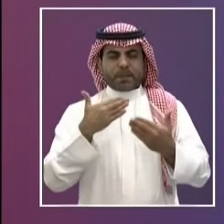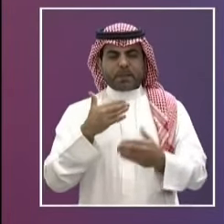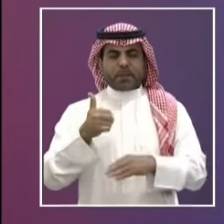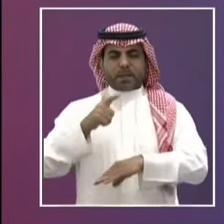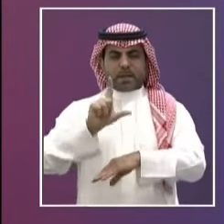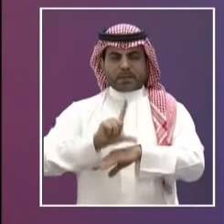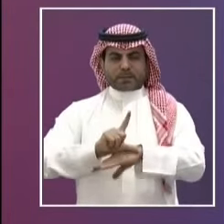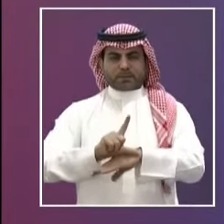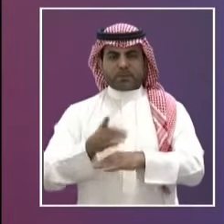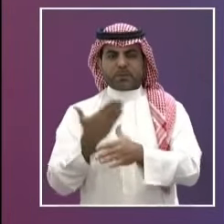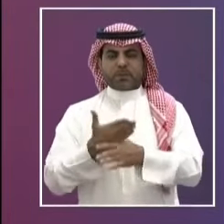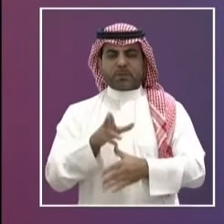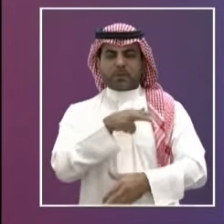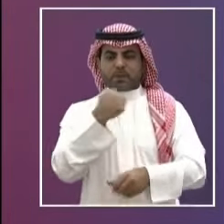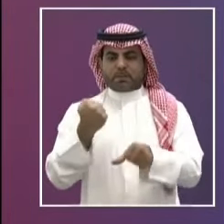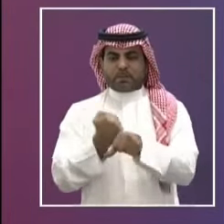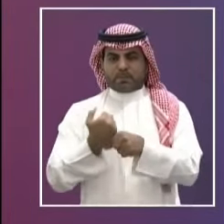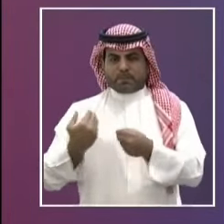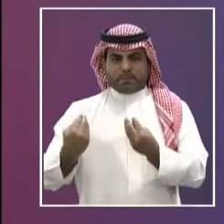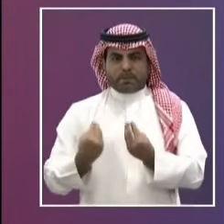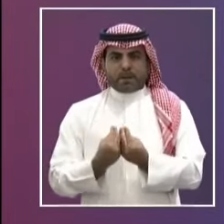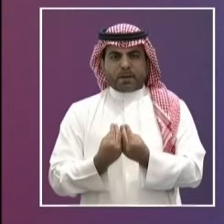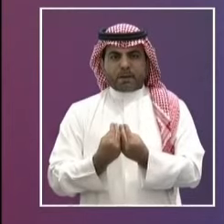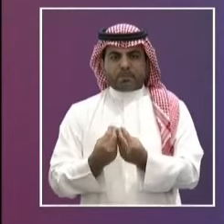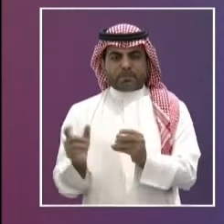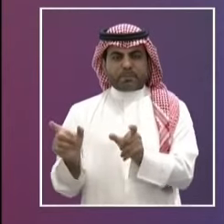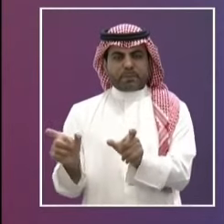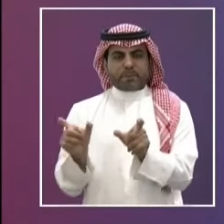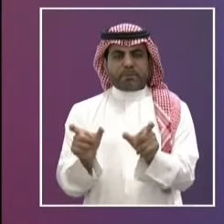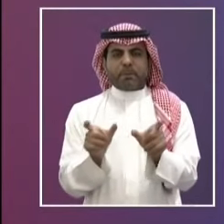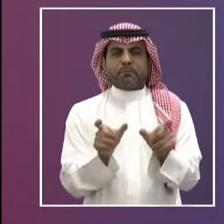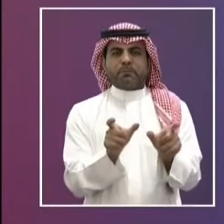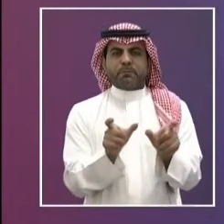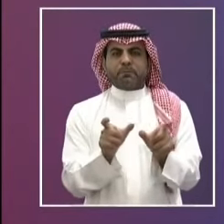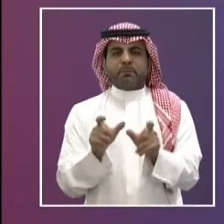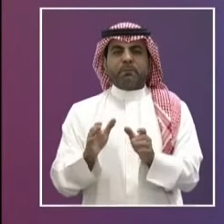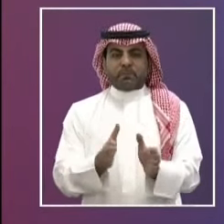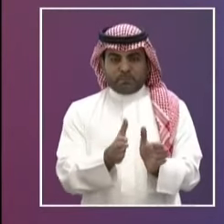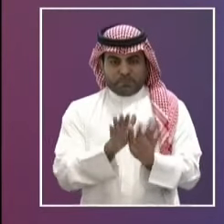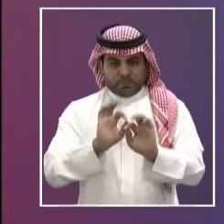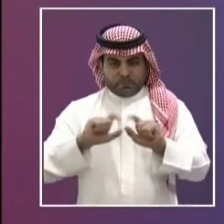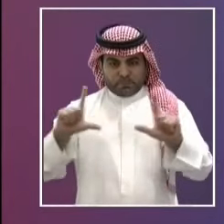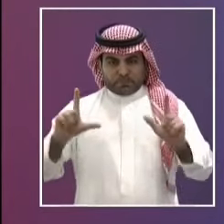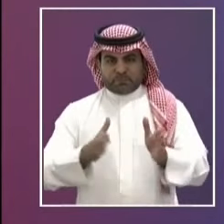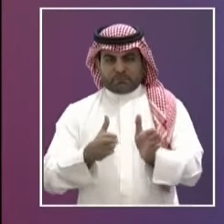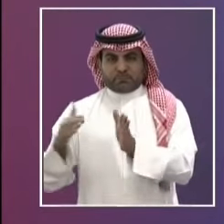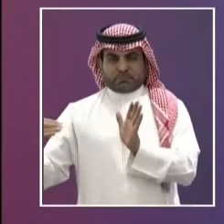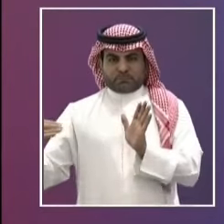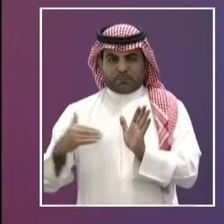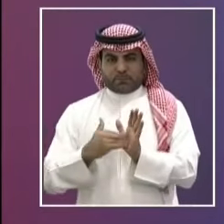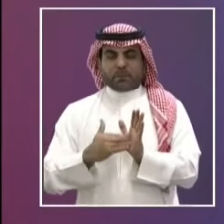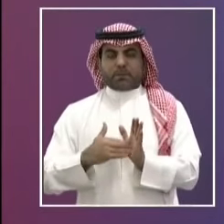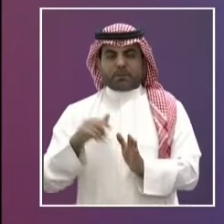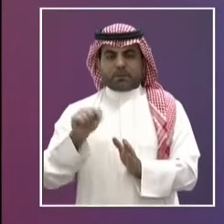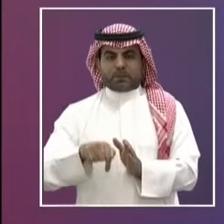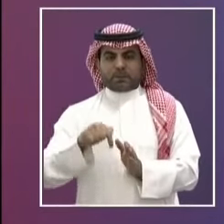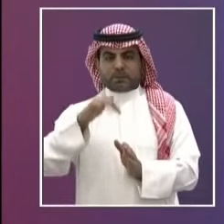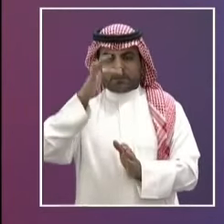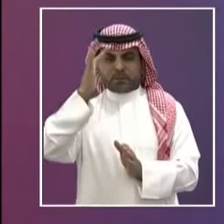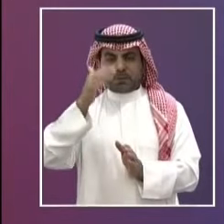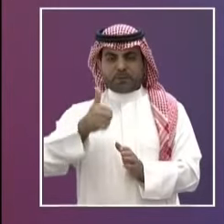الشريف والجهات العاملة في ساحات الحرم. الميزة الأخيرة اللي برضو ممكن يحصل